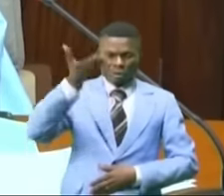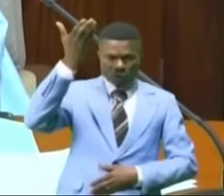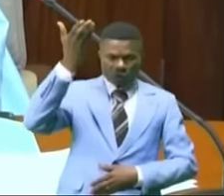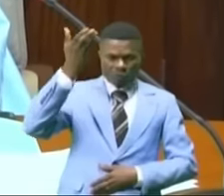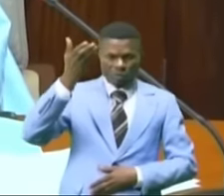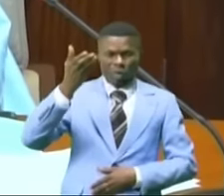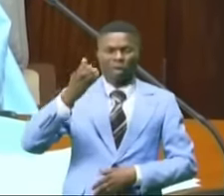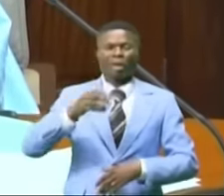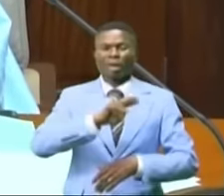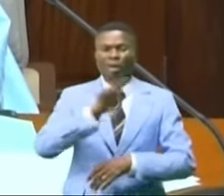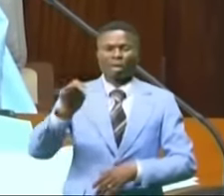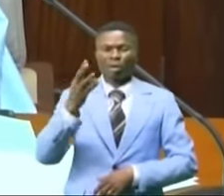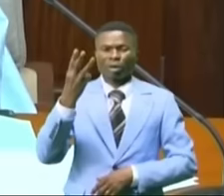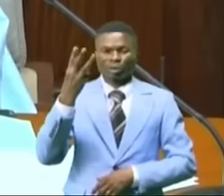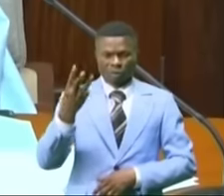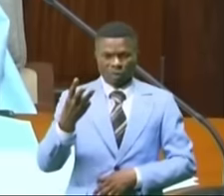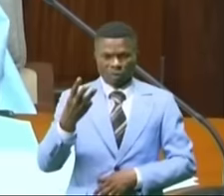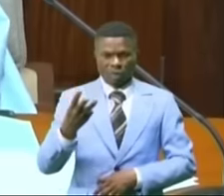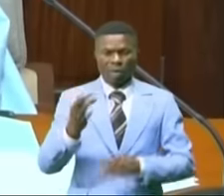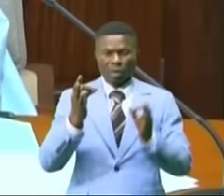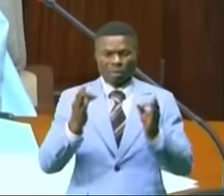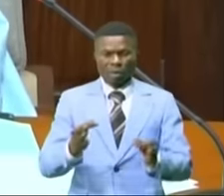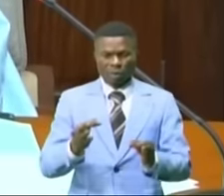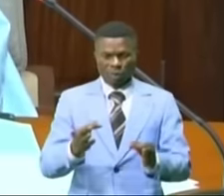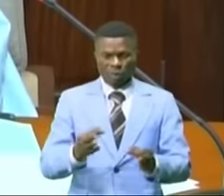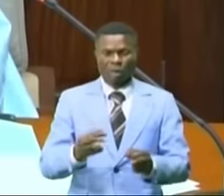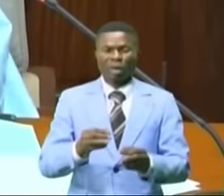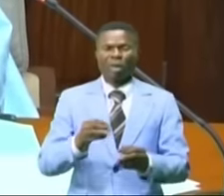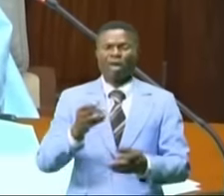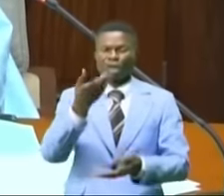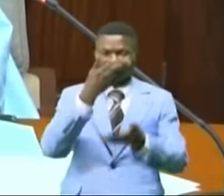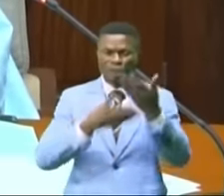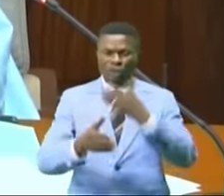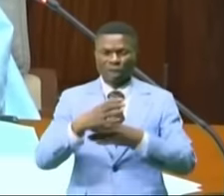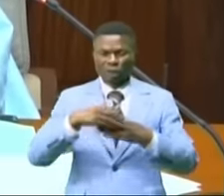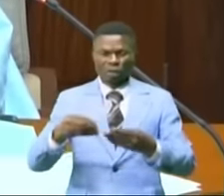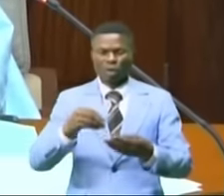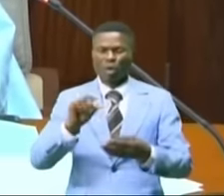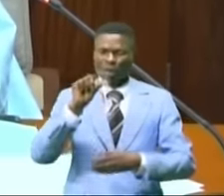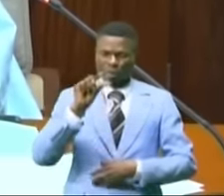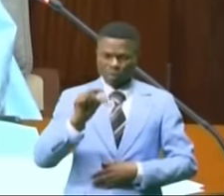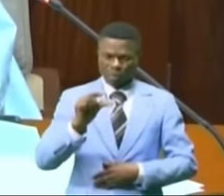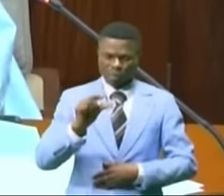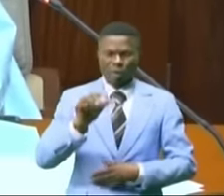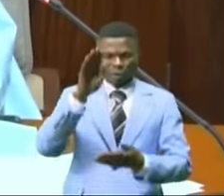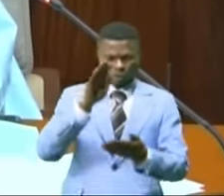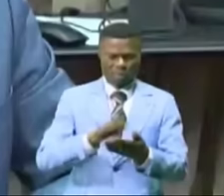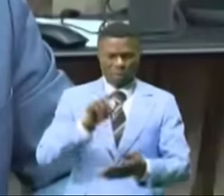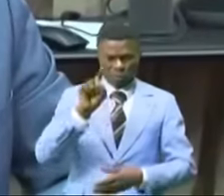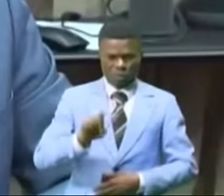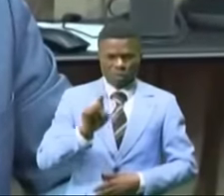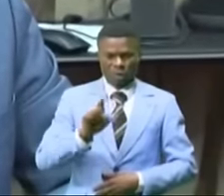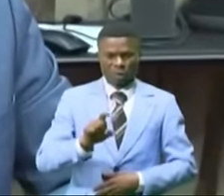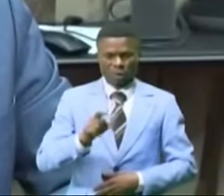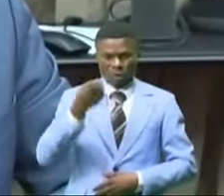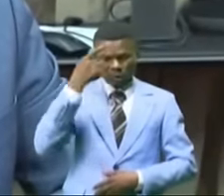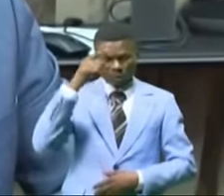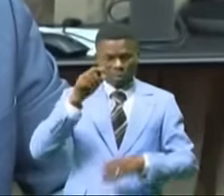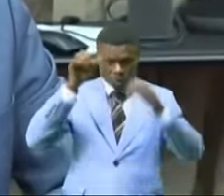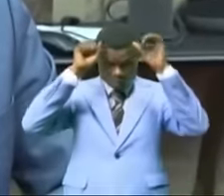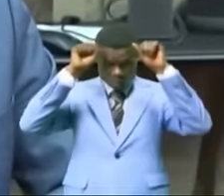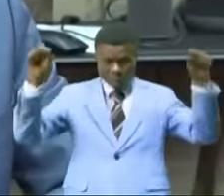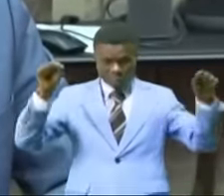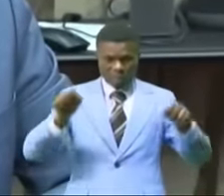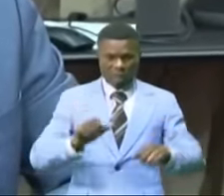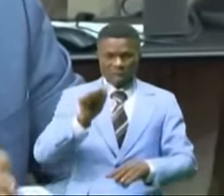avons fini l'année en 2023 et d'un taux de change moins déprécié. Bien entendu, pour le président